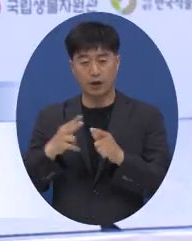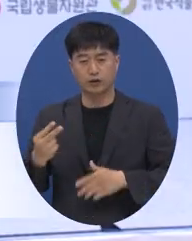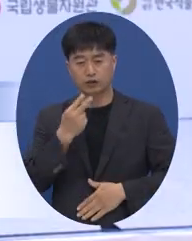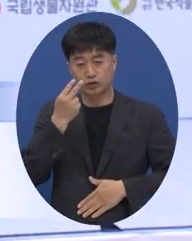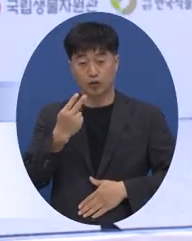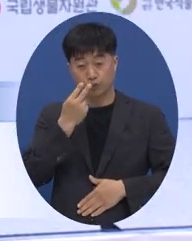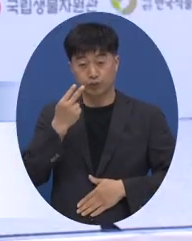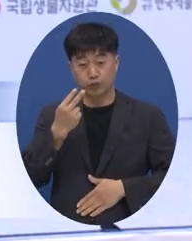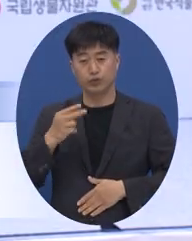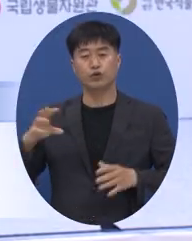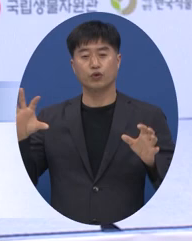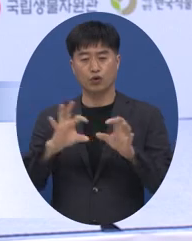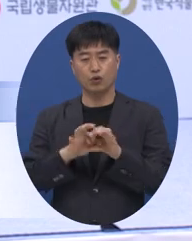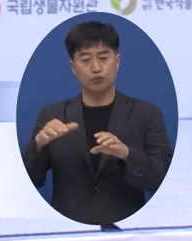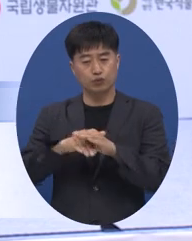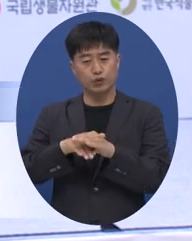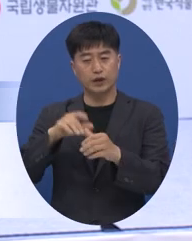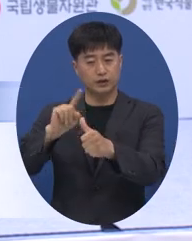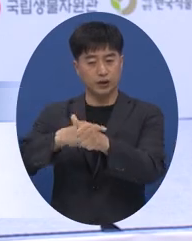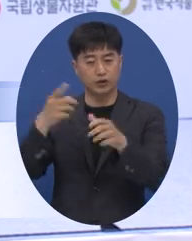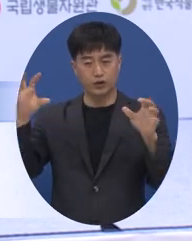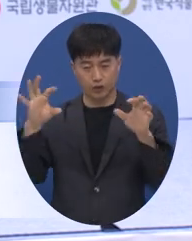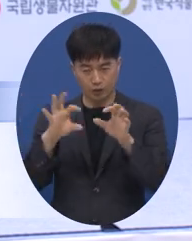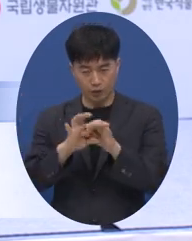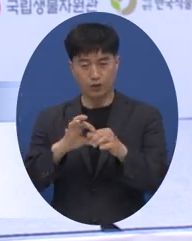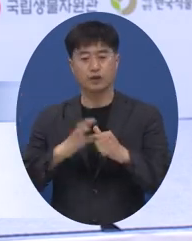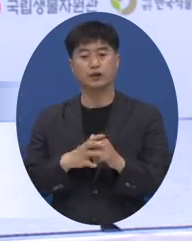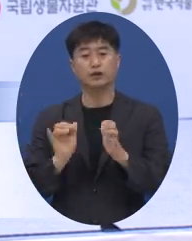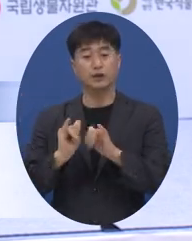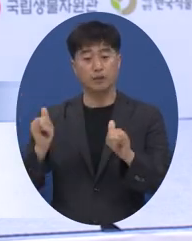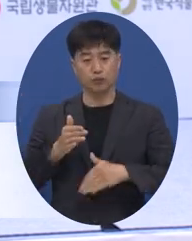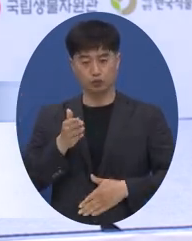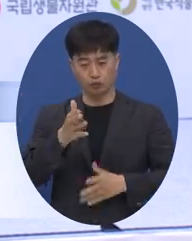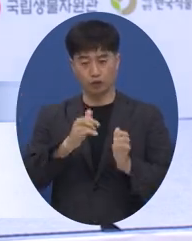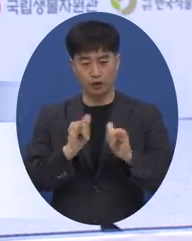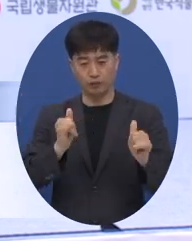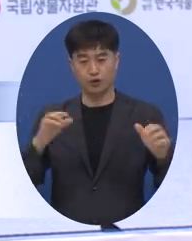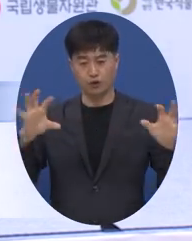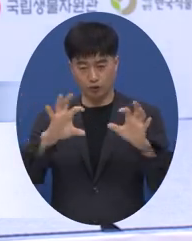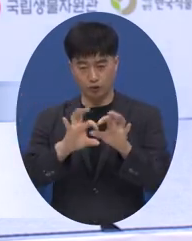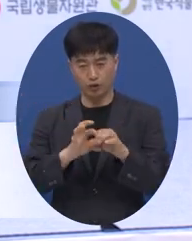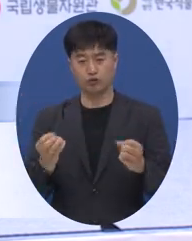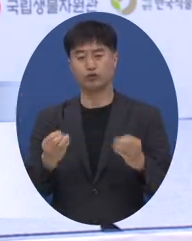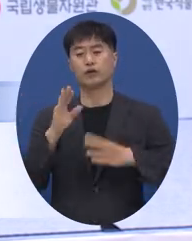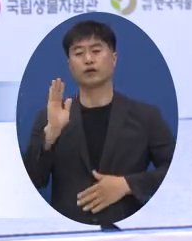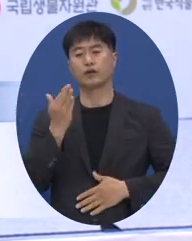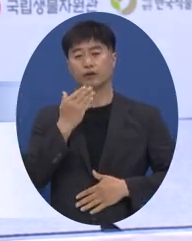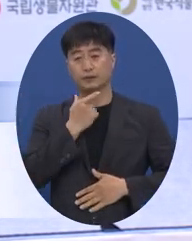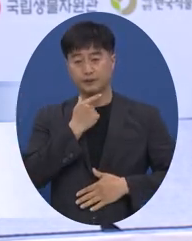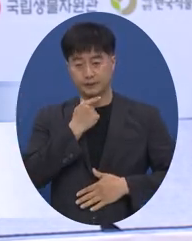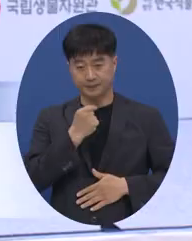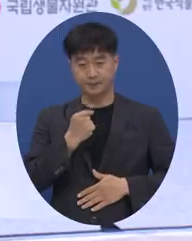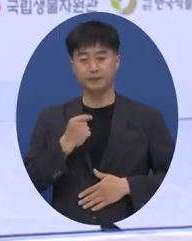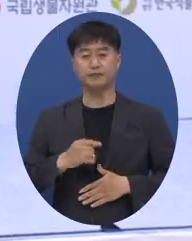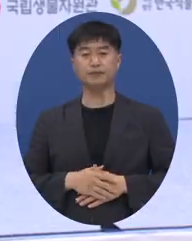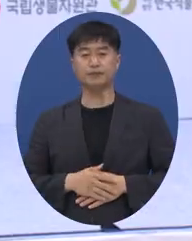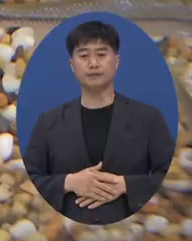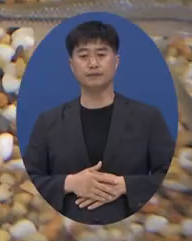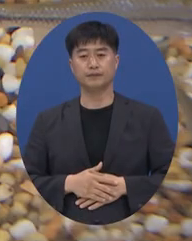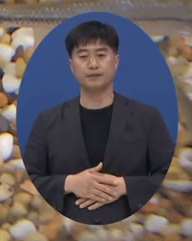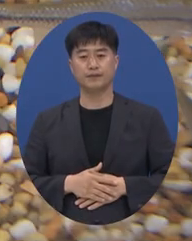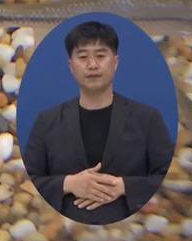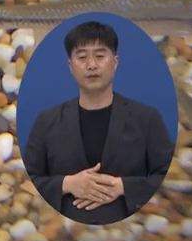생물이 연결되고 문화와 자연이 연결되고 시민과 전문가가 연결되는 이러한 행사가 됐으면